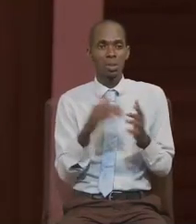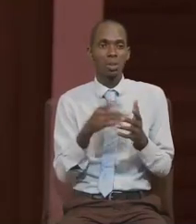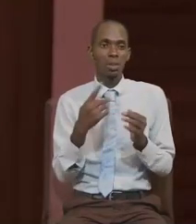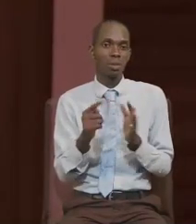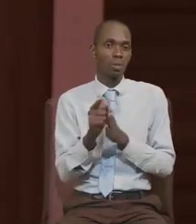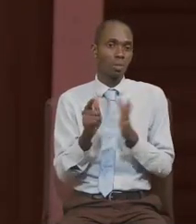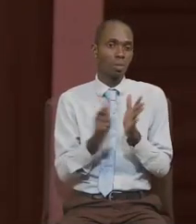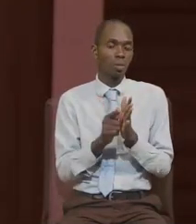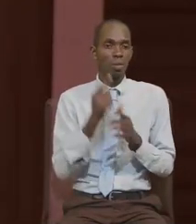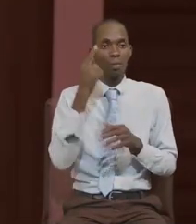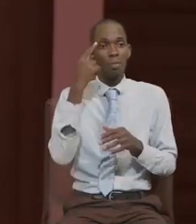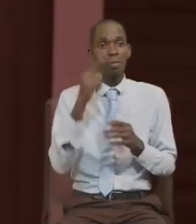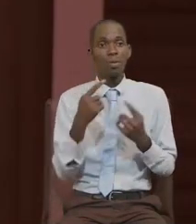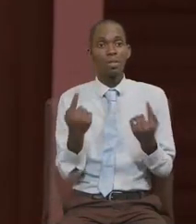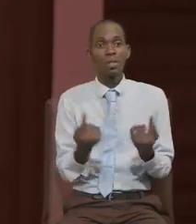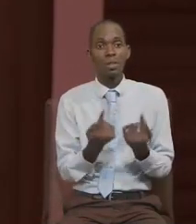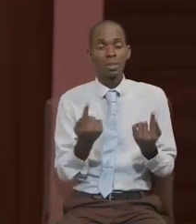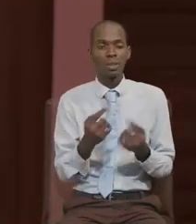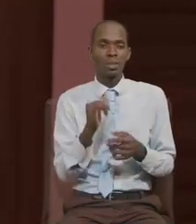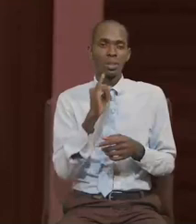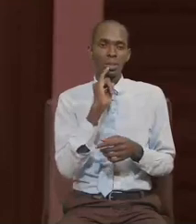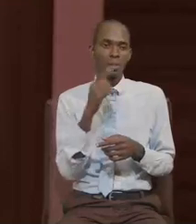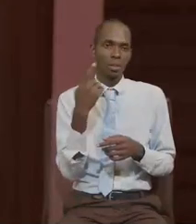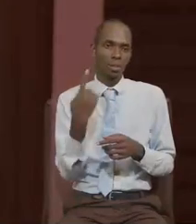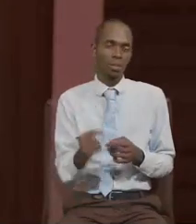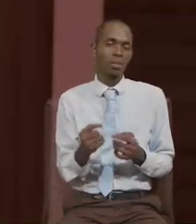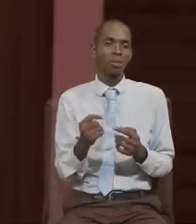la transgression de la loi.